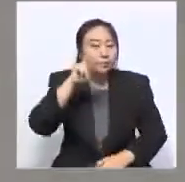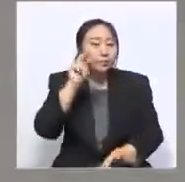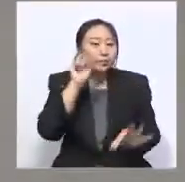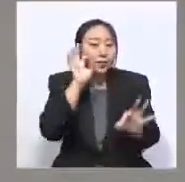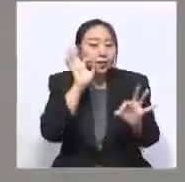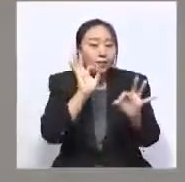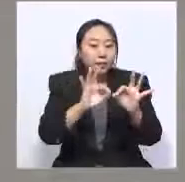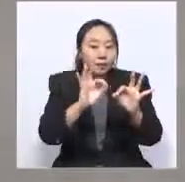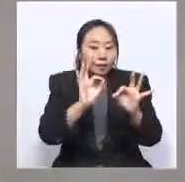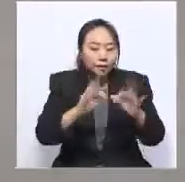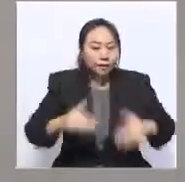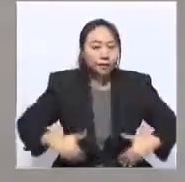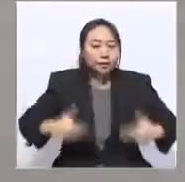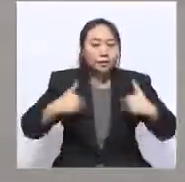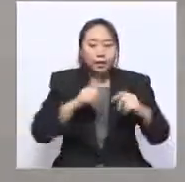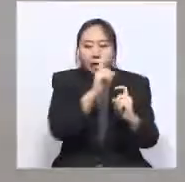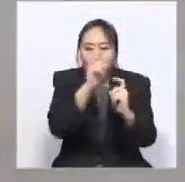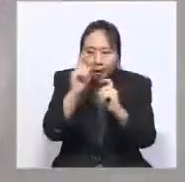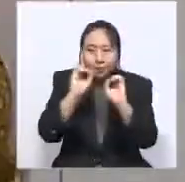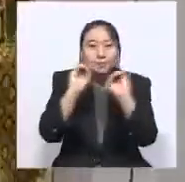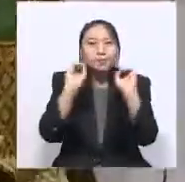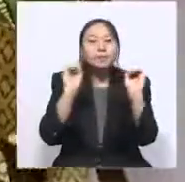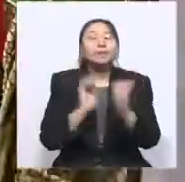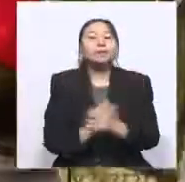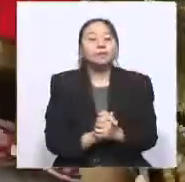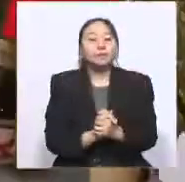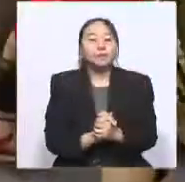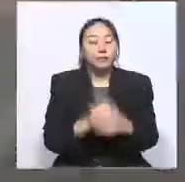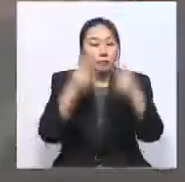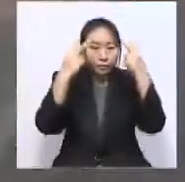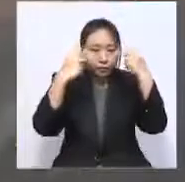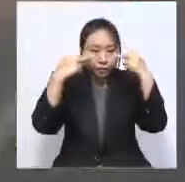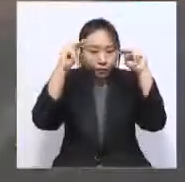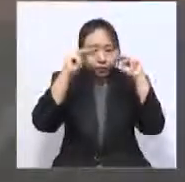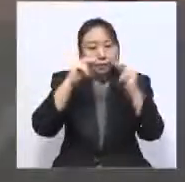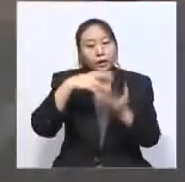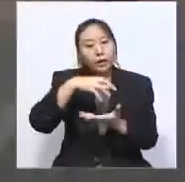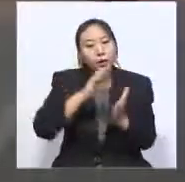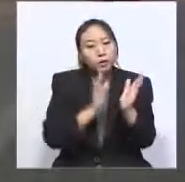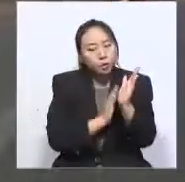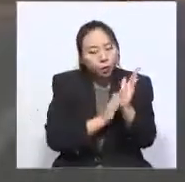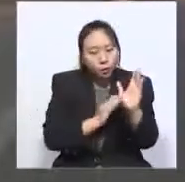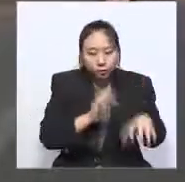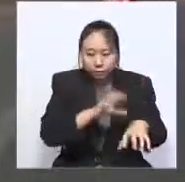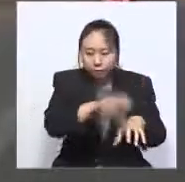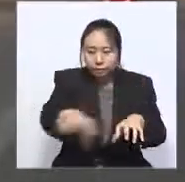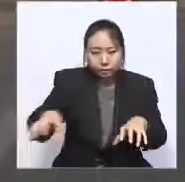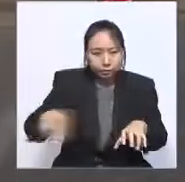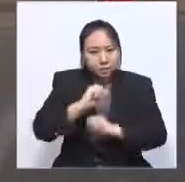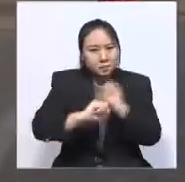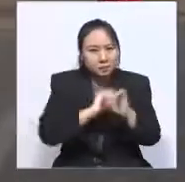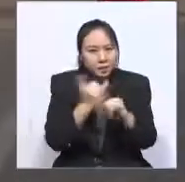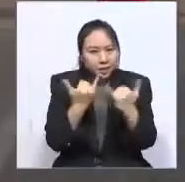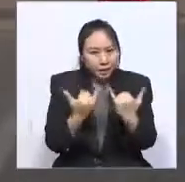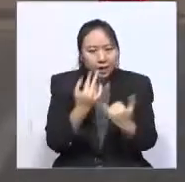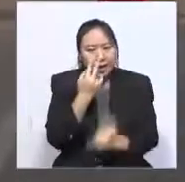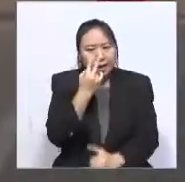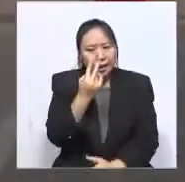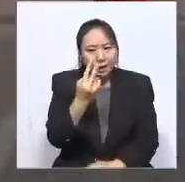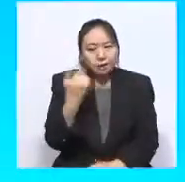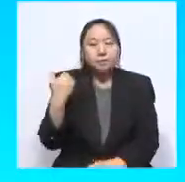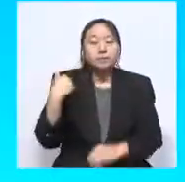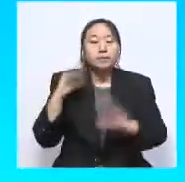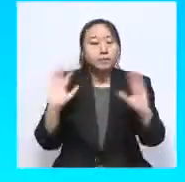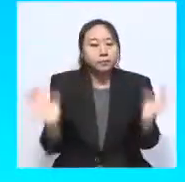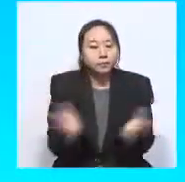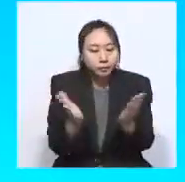น้ำคุ้มค่าชีวาปลอดภัยนายกรัฐมนตรียังได้กล่าวชื่นชมหลายพื้นที่นะคะที่ปีนี้เราเห็นเลยว่าภาพรวมเนี่ยมี